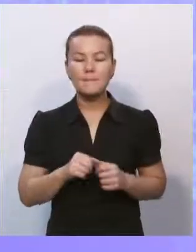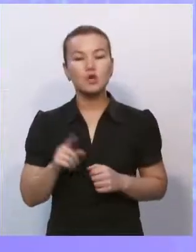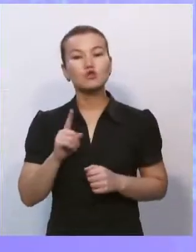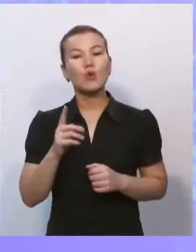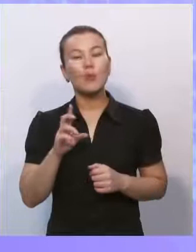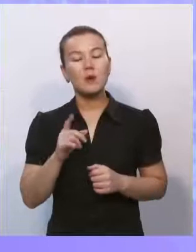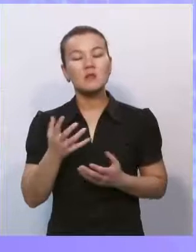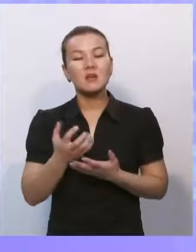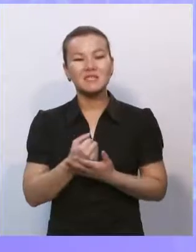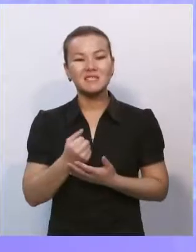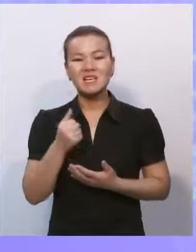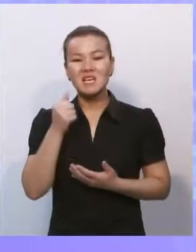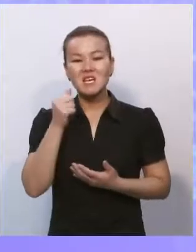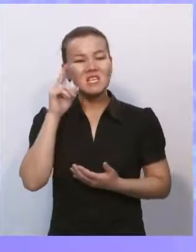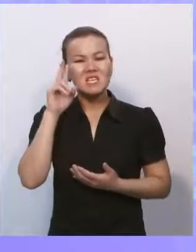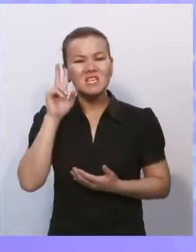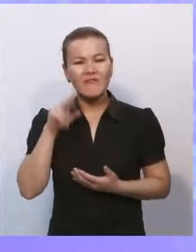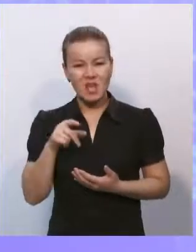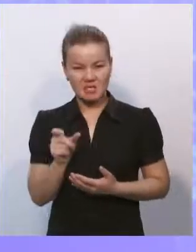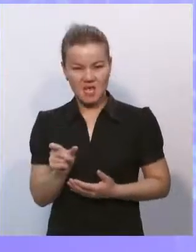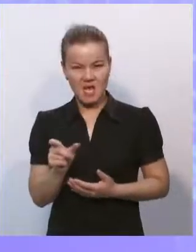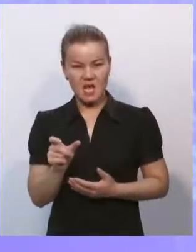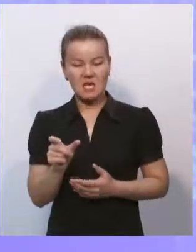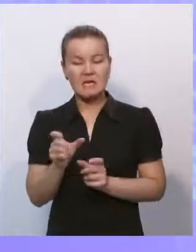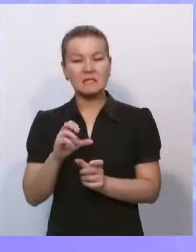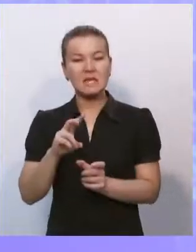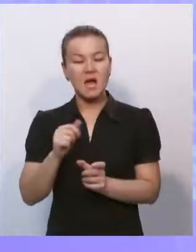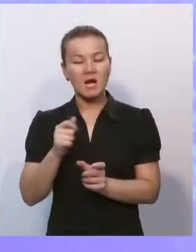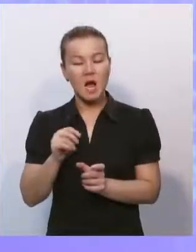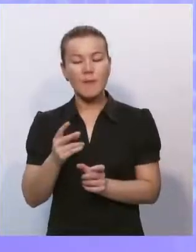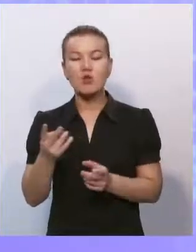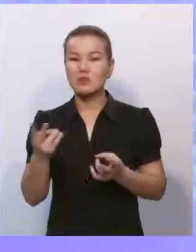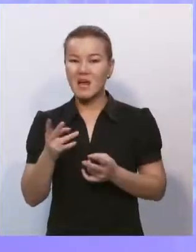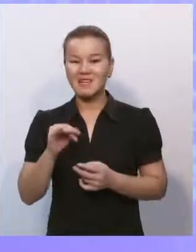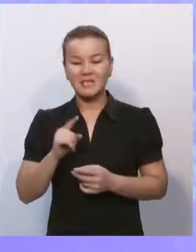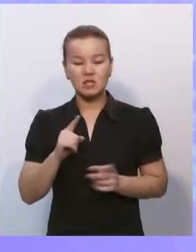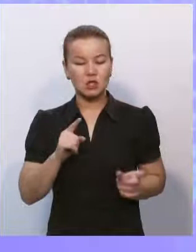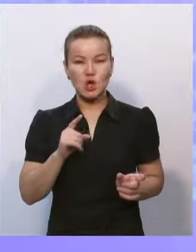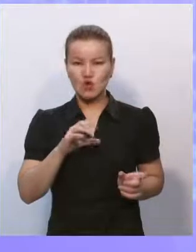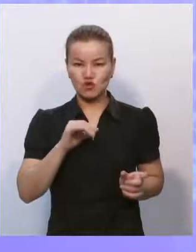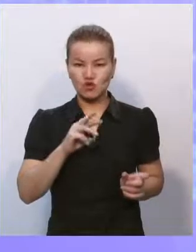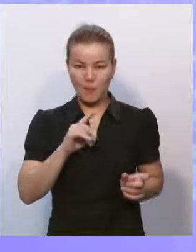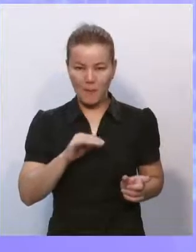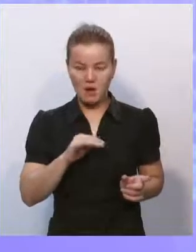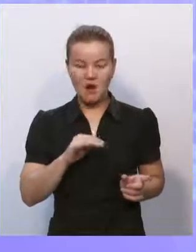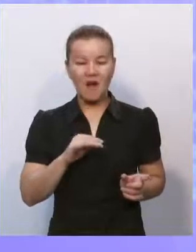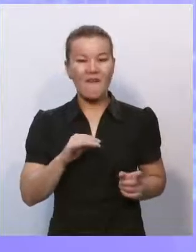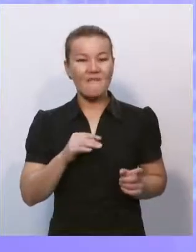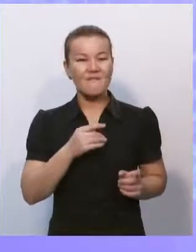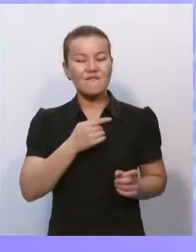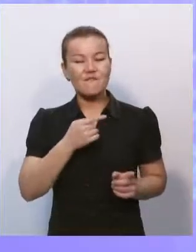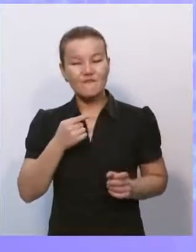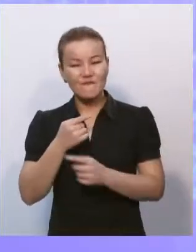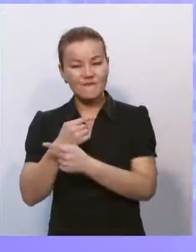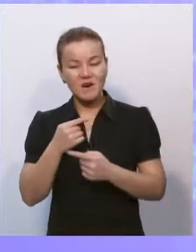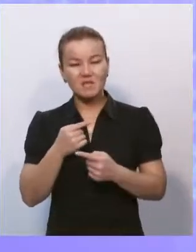найти неизвестное слагаемое надо из суммы вычесть известное